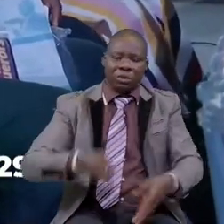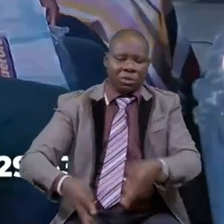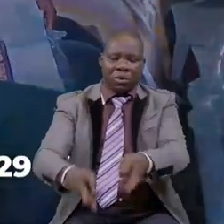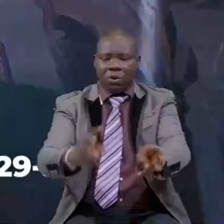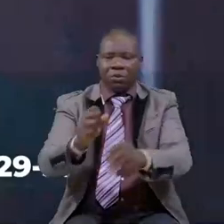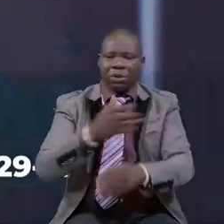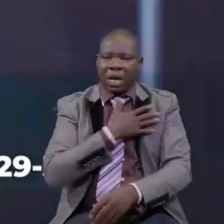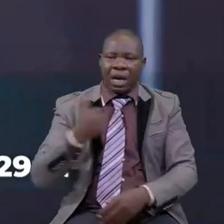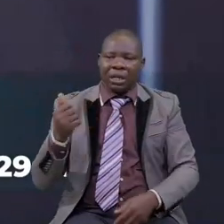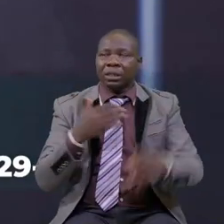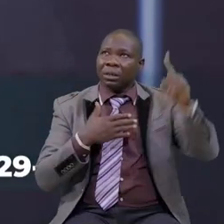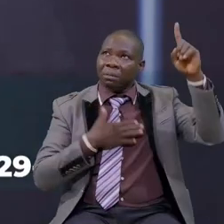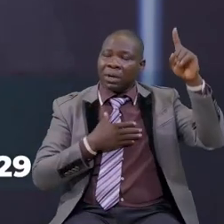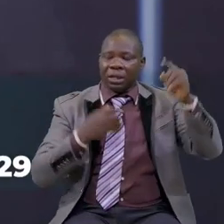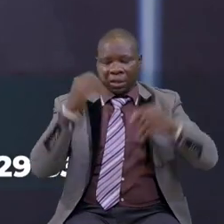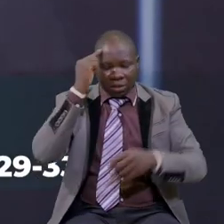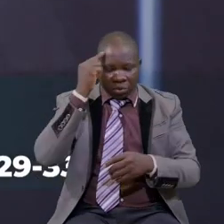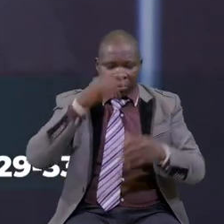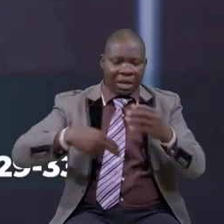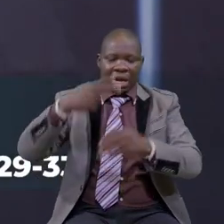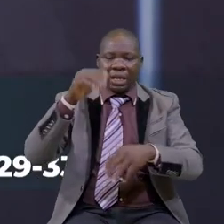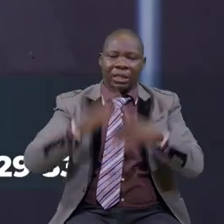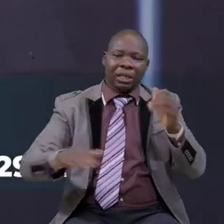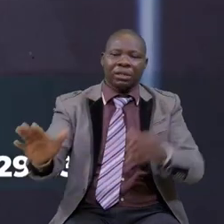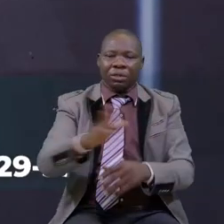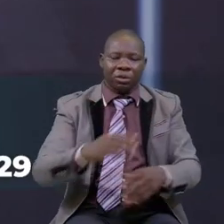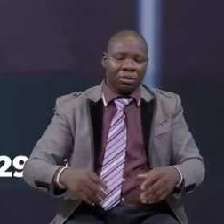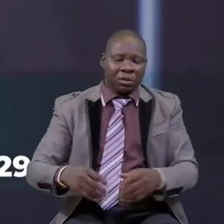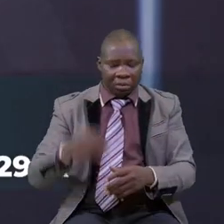pensées au-dessus de vos pensées.